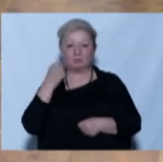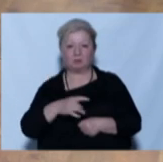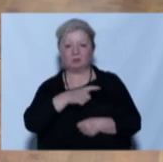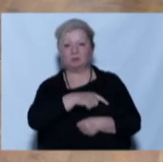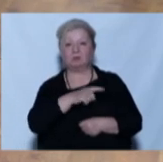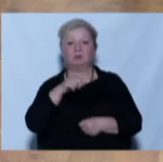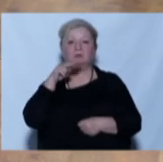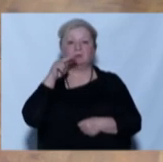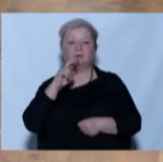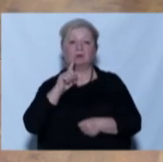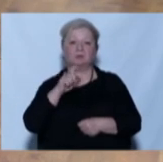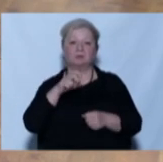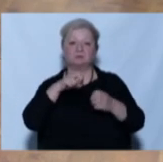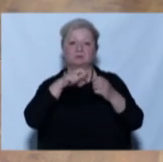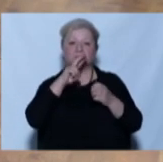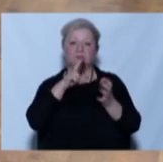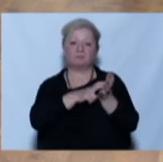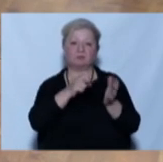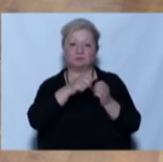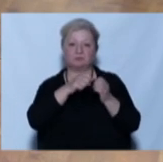მუჰამედის გარდაცვალების შემდეგ